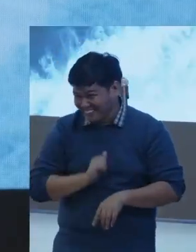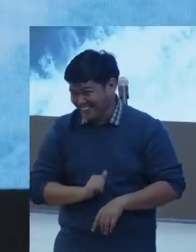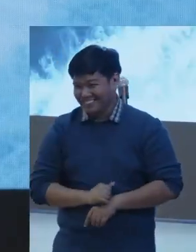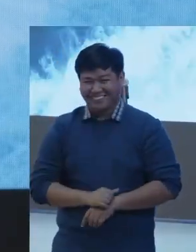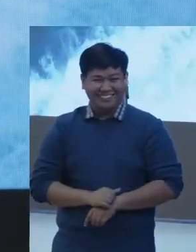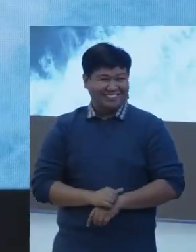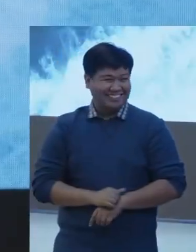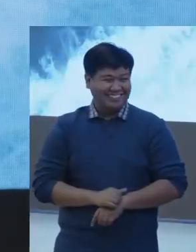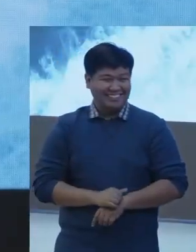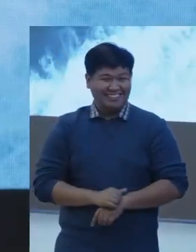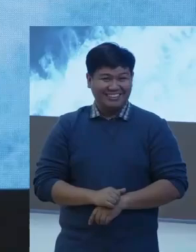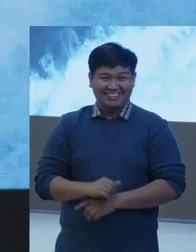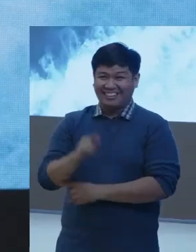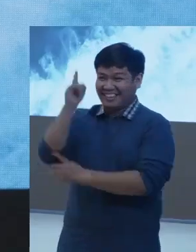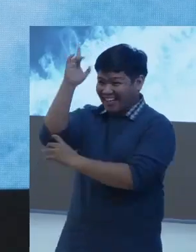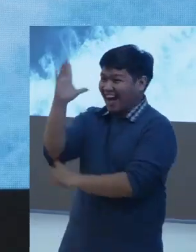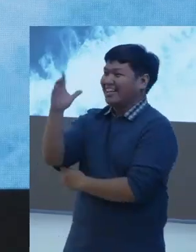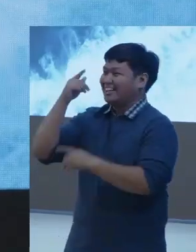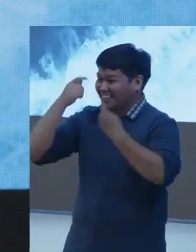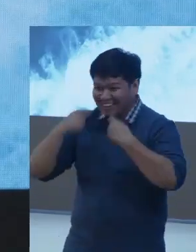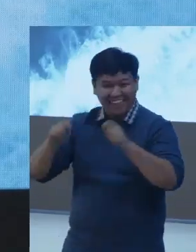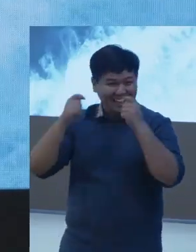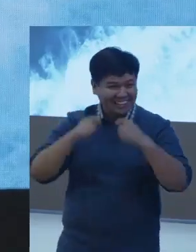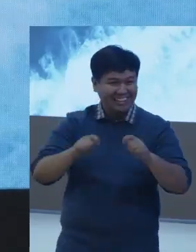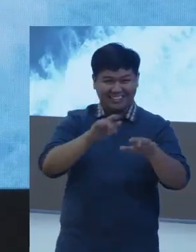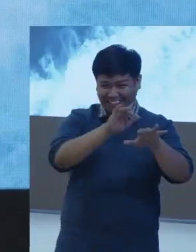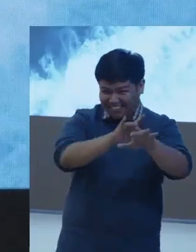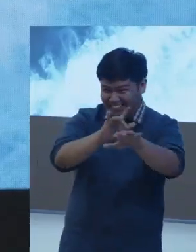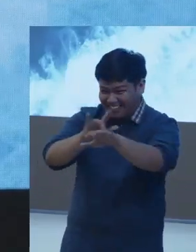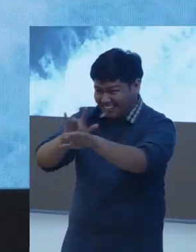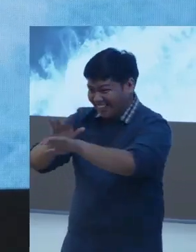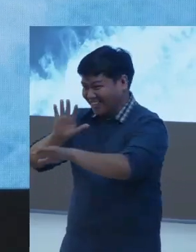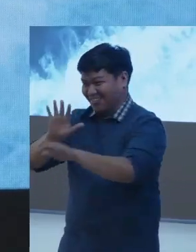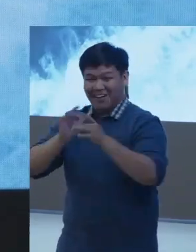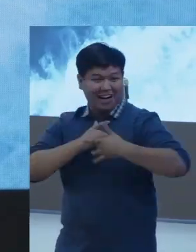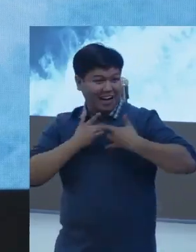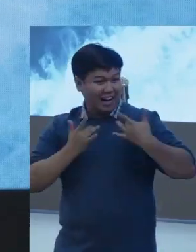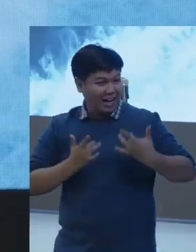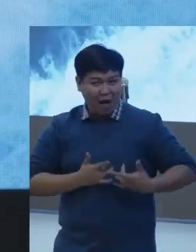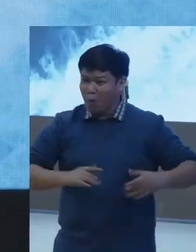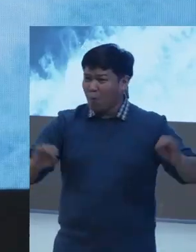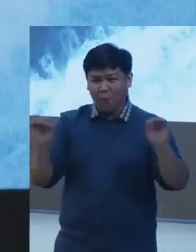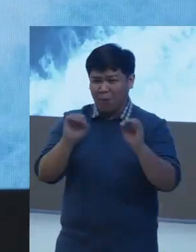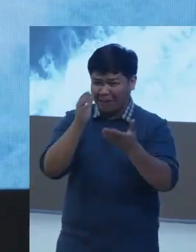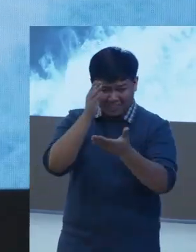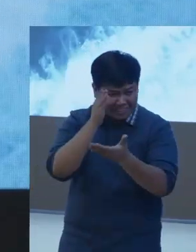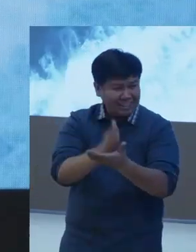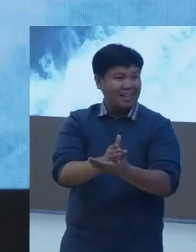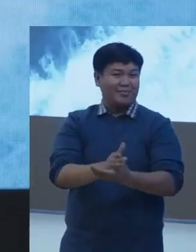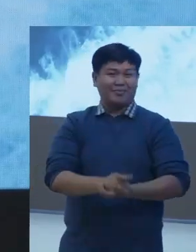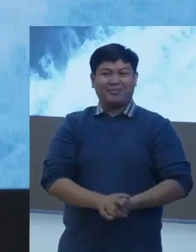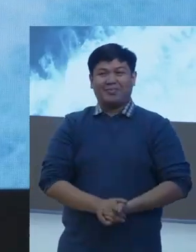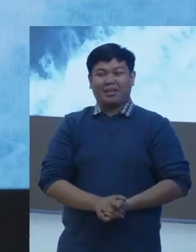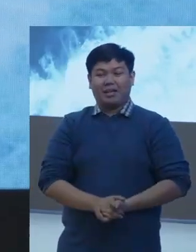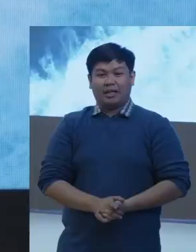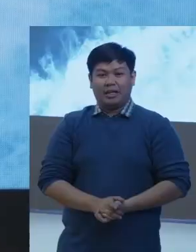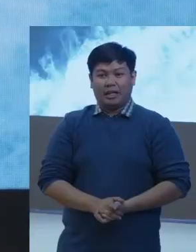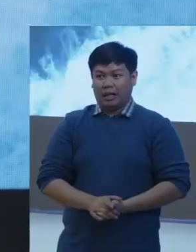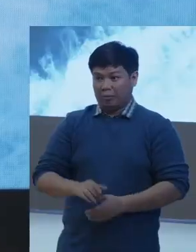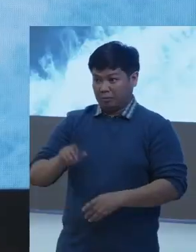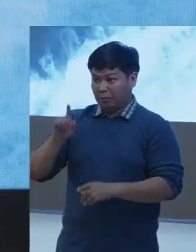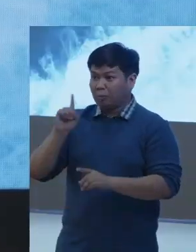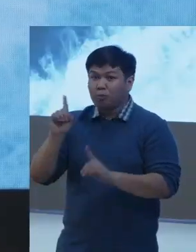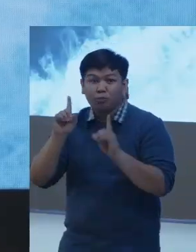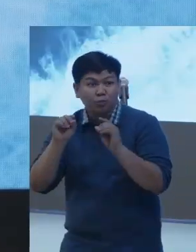gaano kayo inaabot ng ating Diyos. Hindi po siya tumitigil sa isang pagtapik lang